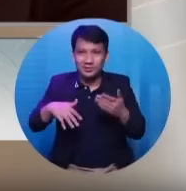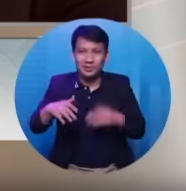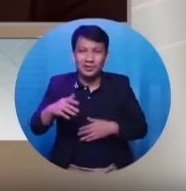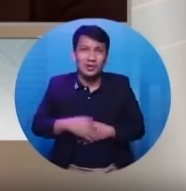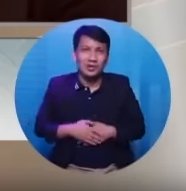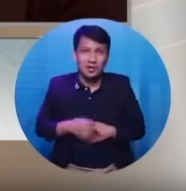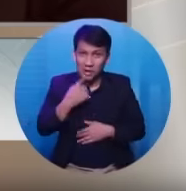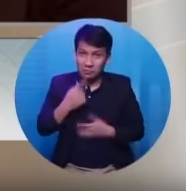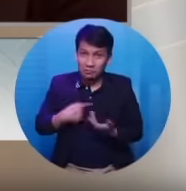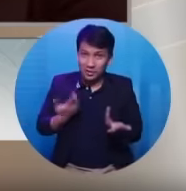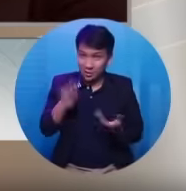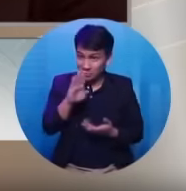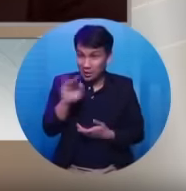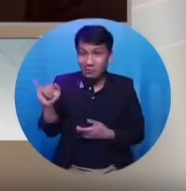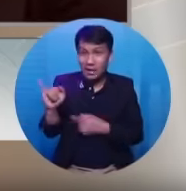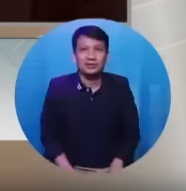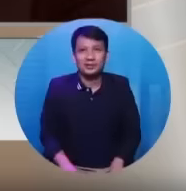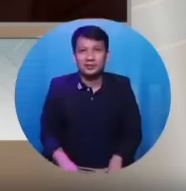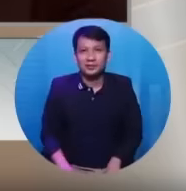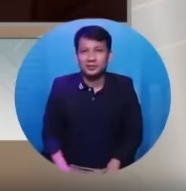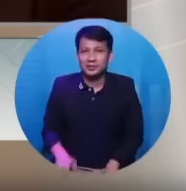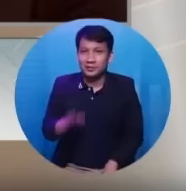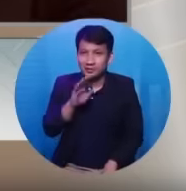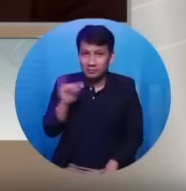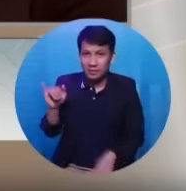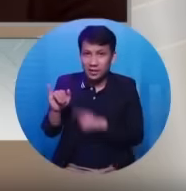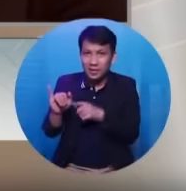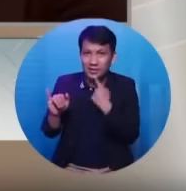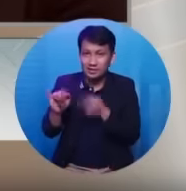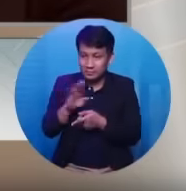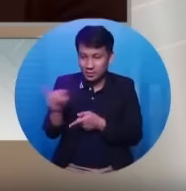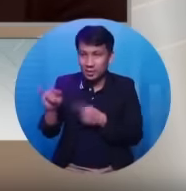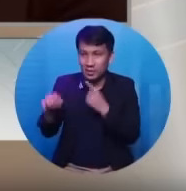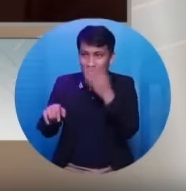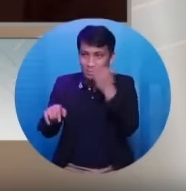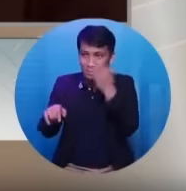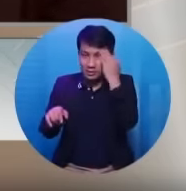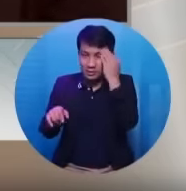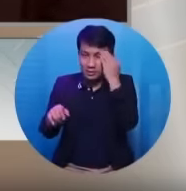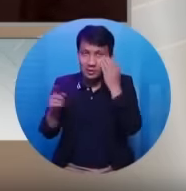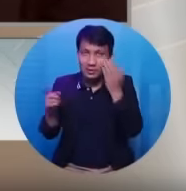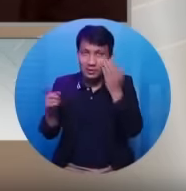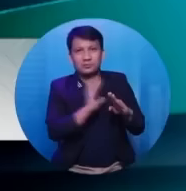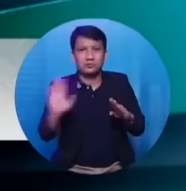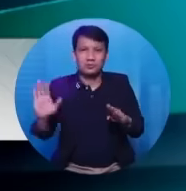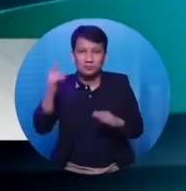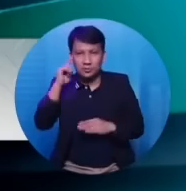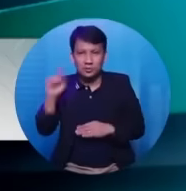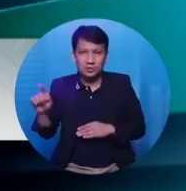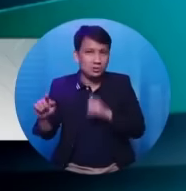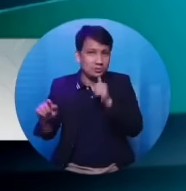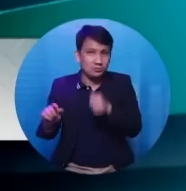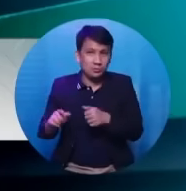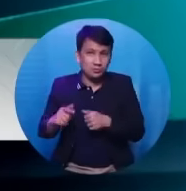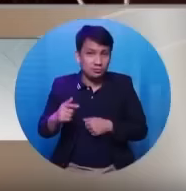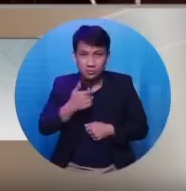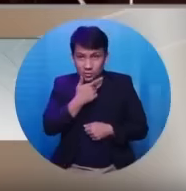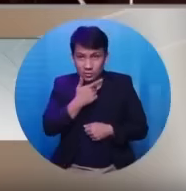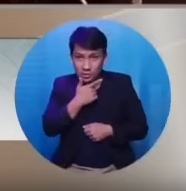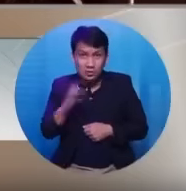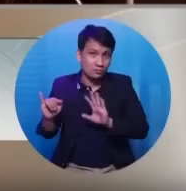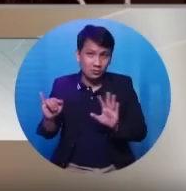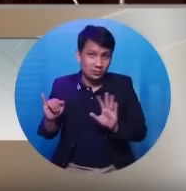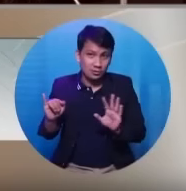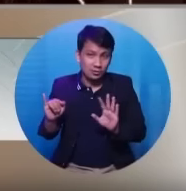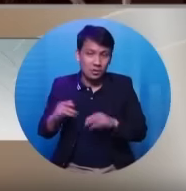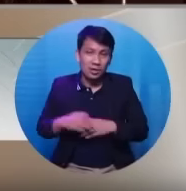Yung pwede sa lalaki, pwede sa babae. Bisexual. Eh, alam naman ito eh, mga kasama ko rito. So, hindi po kayo lesbian, hindi po kayo